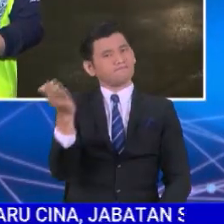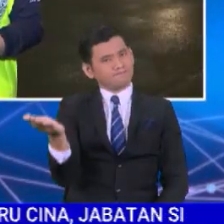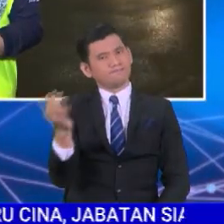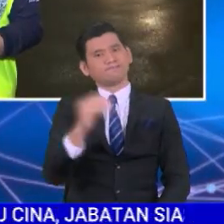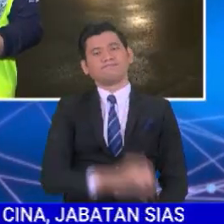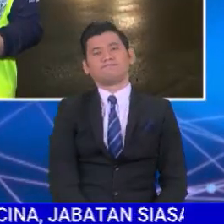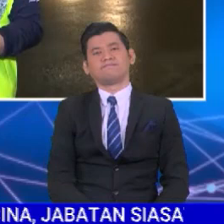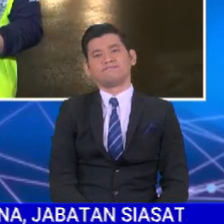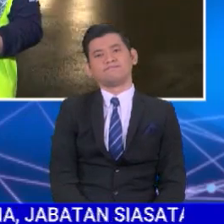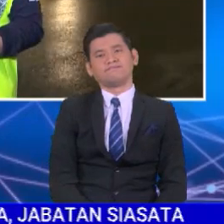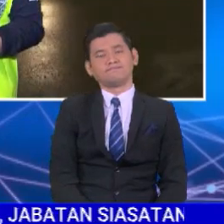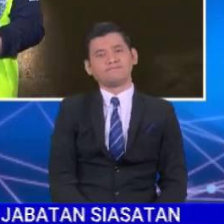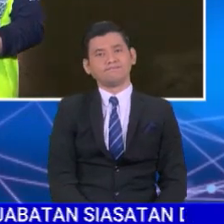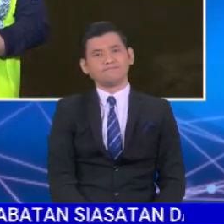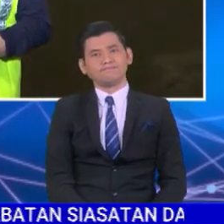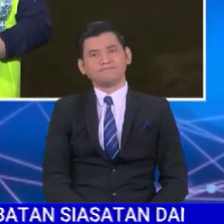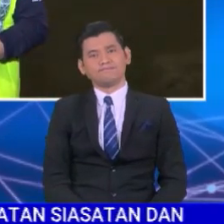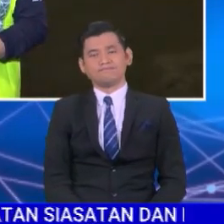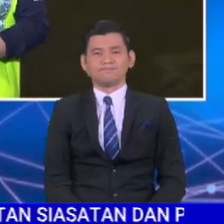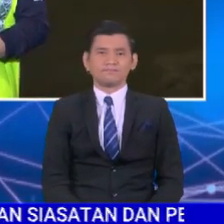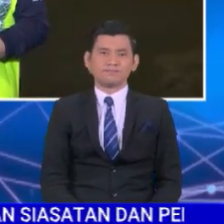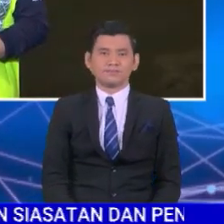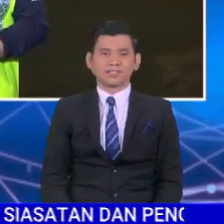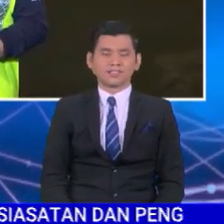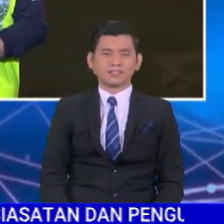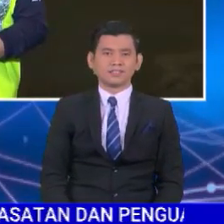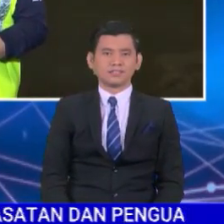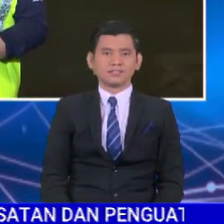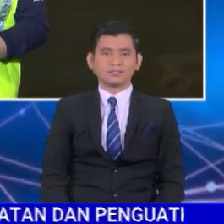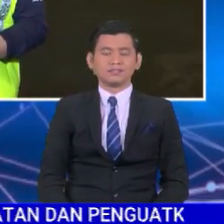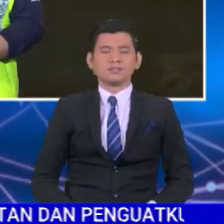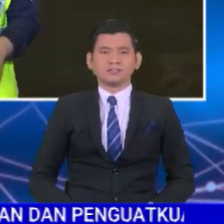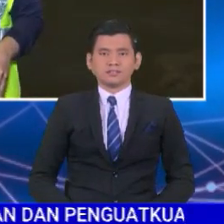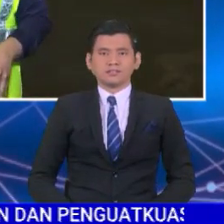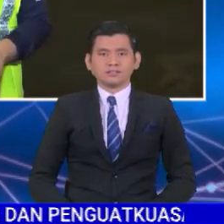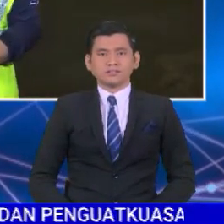Baik.